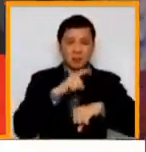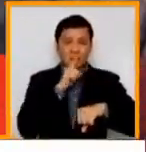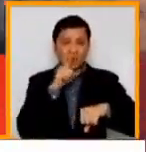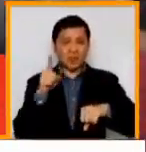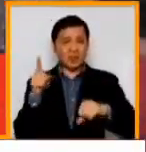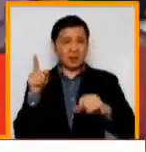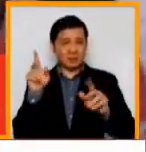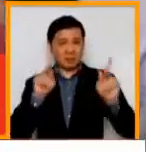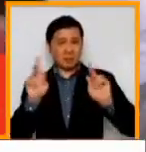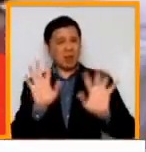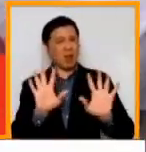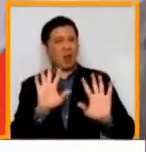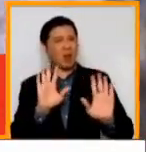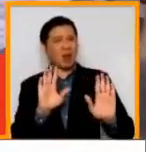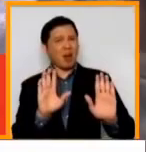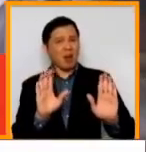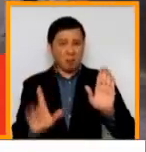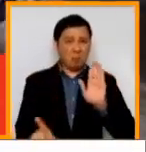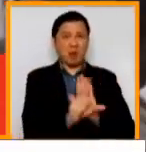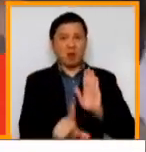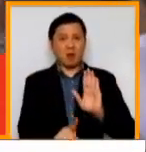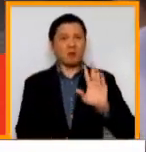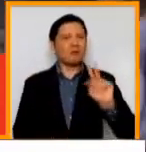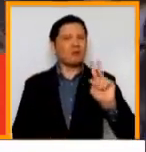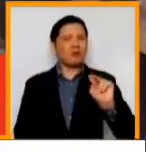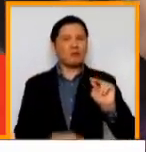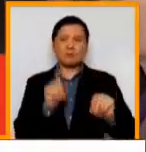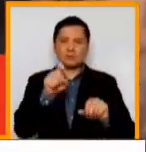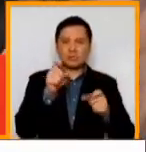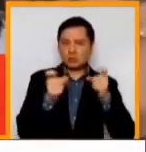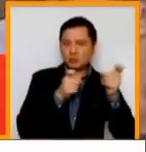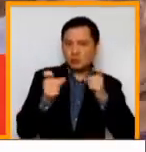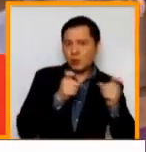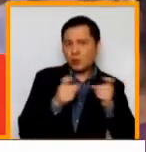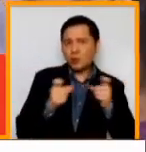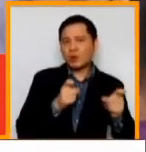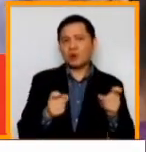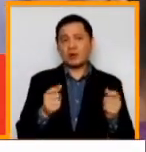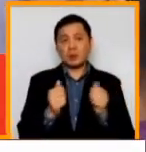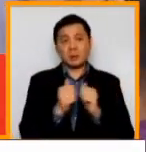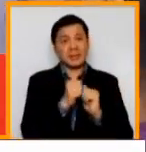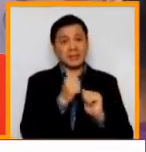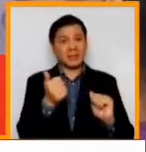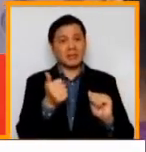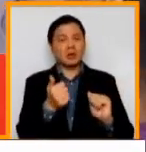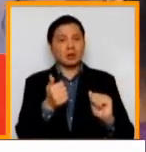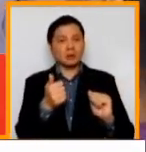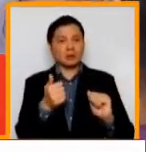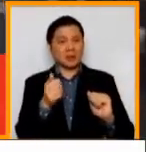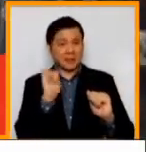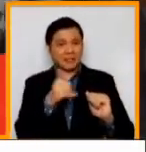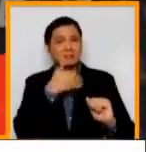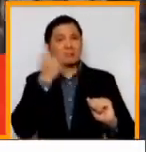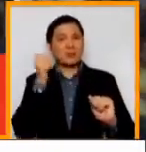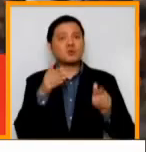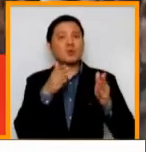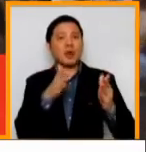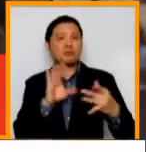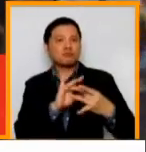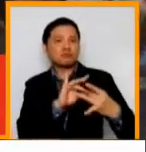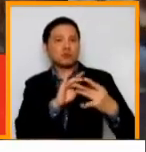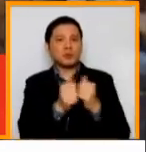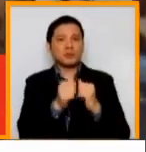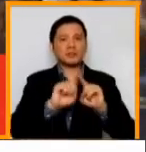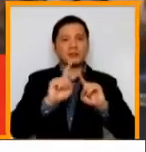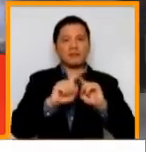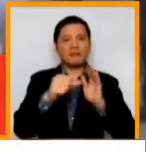kontrolin na lamang, lalo pat ito ang pinakamadaling paraan para ilapit ang kandidato sa lahat ng botante saan mang lupalop